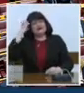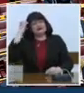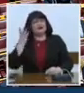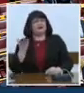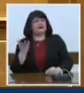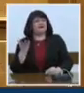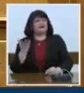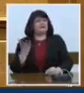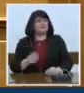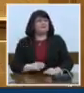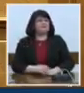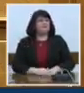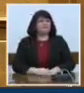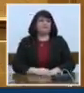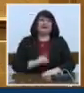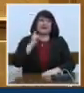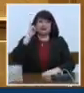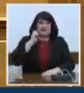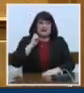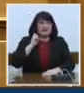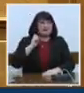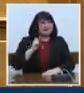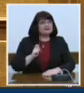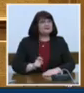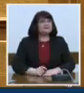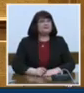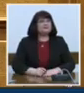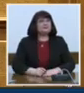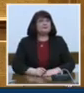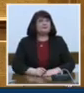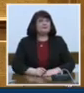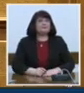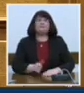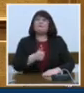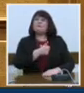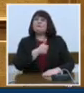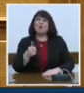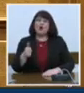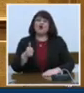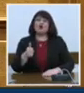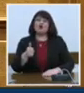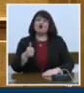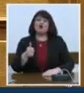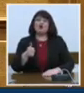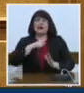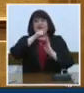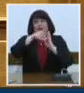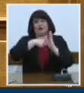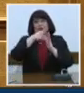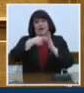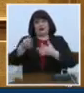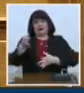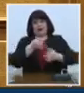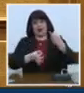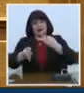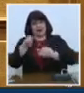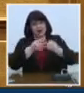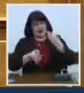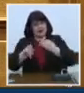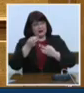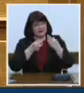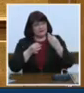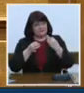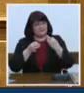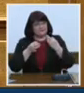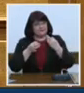ξέρετε, φωνή δεν έχουν μόνο κάποιοι ηθοποιοί οι οποίοι μαζεύονται κάτω